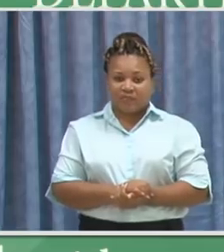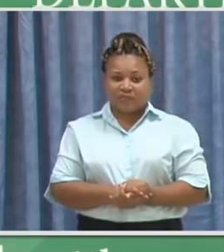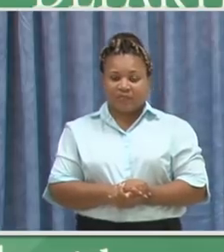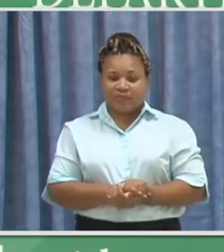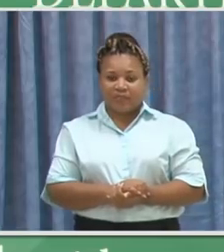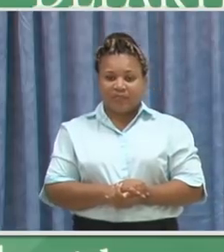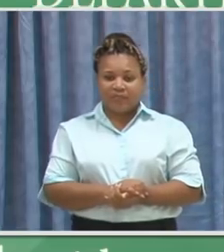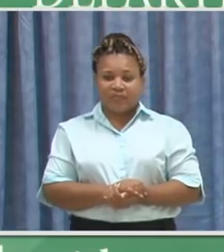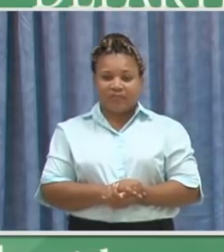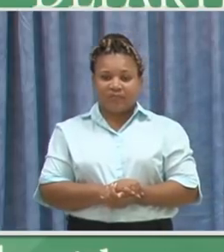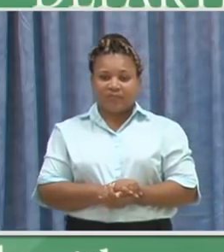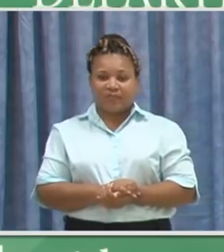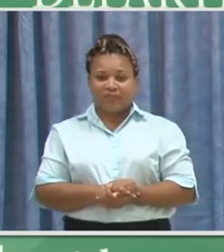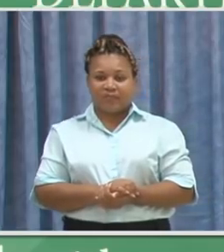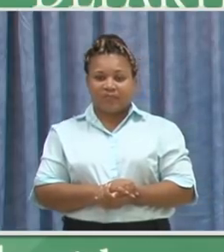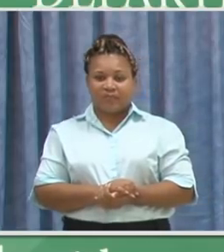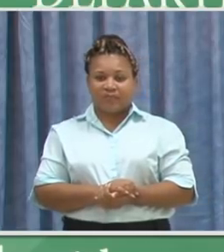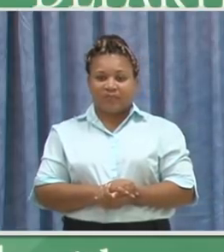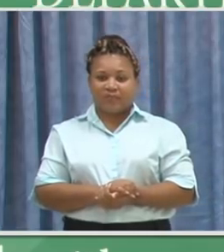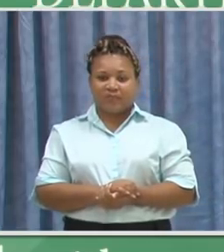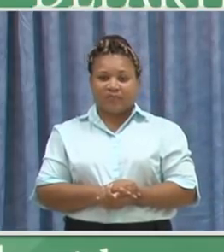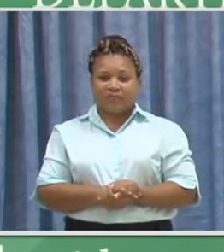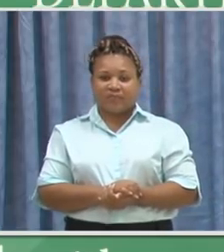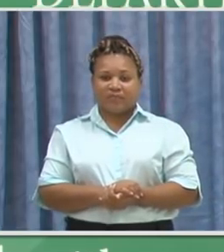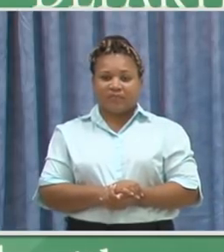nouvelle étape dans nos réponses pour